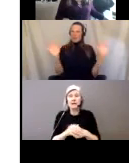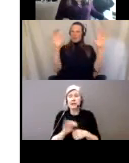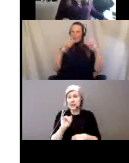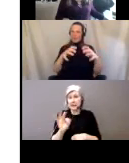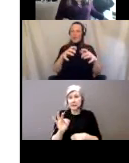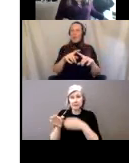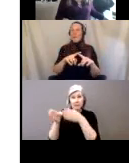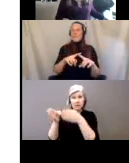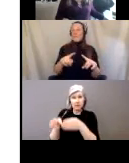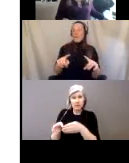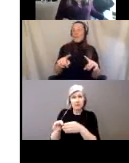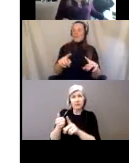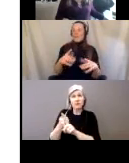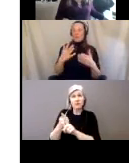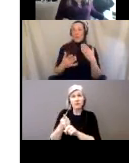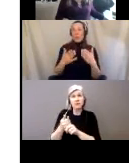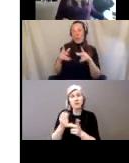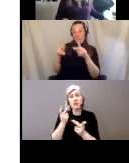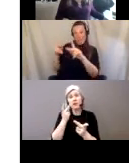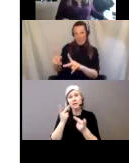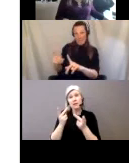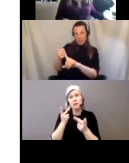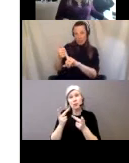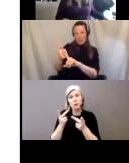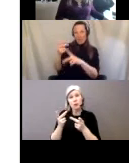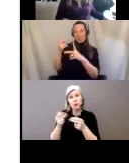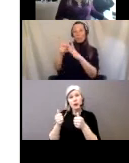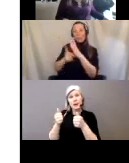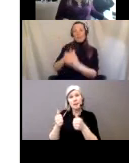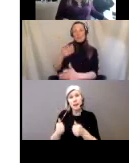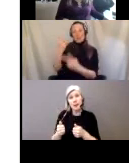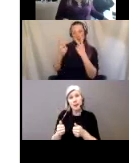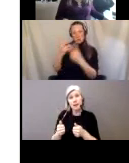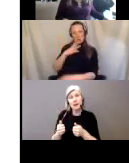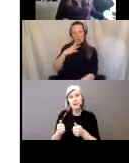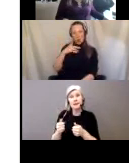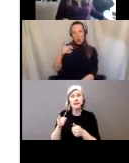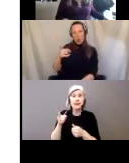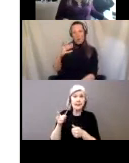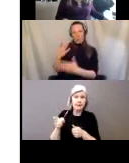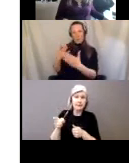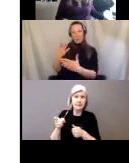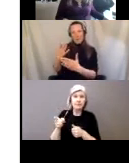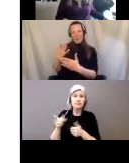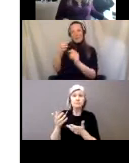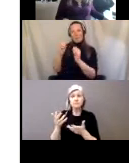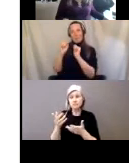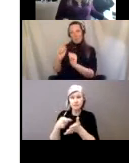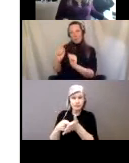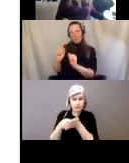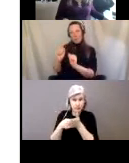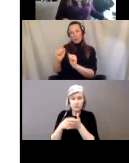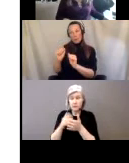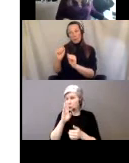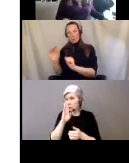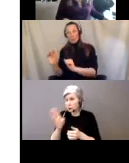Donc, peut-être que cette personne avec la déficience visuelle pourrait utiliser cette